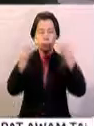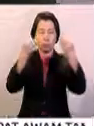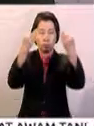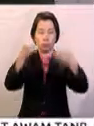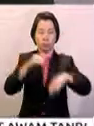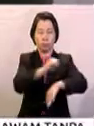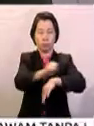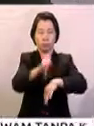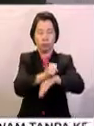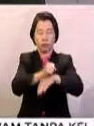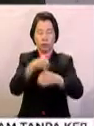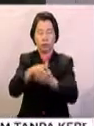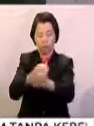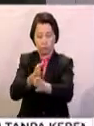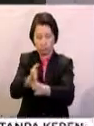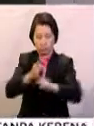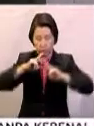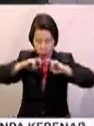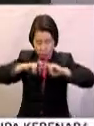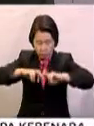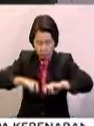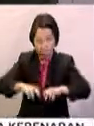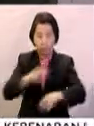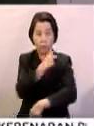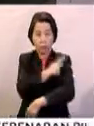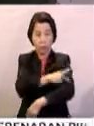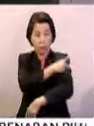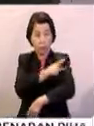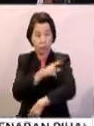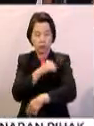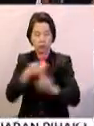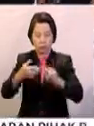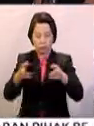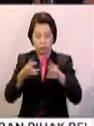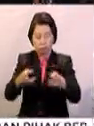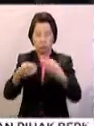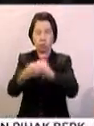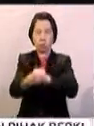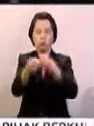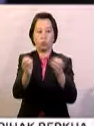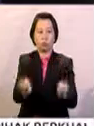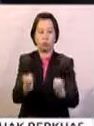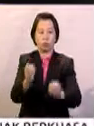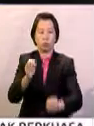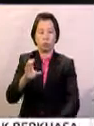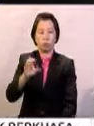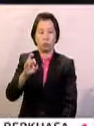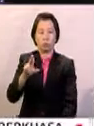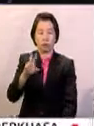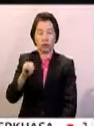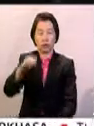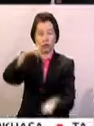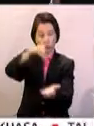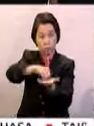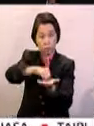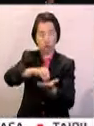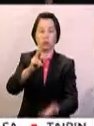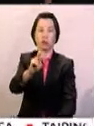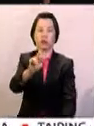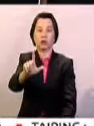Singapura dalam bidang penyelidikan klinikal sekaligus merasmikan pejabat klinik research Malaysia di ibu